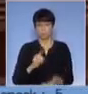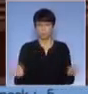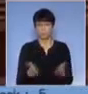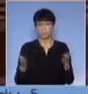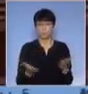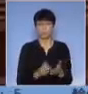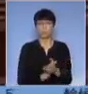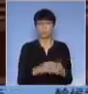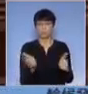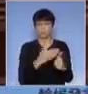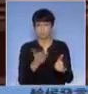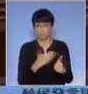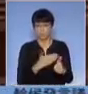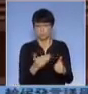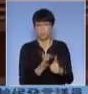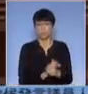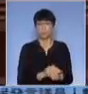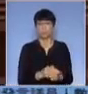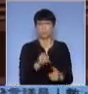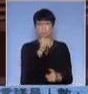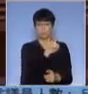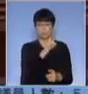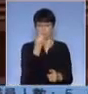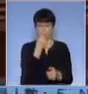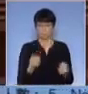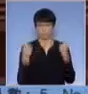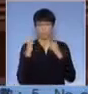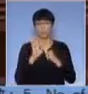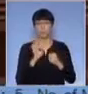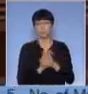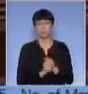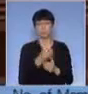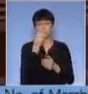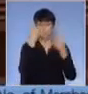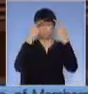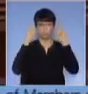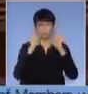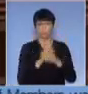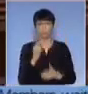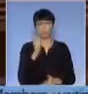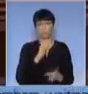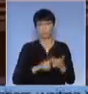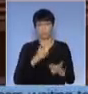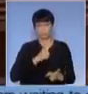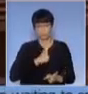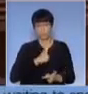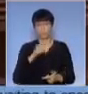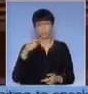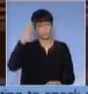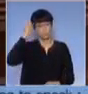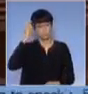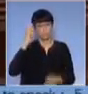的學術研究項目，而港大則表示，港大學者包括了戴耀廷副教授的研究發